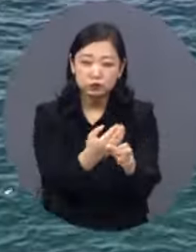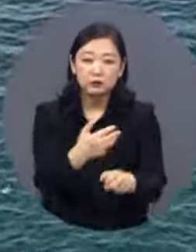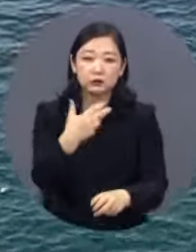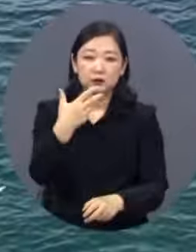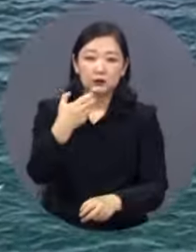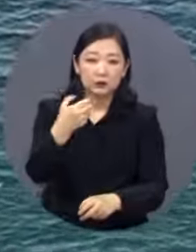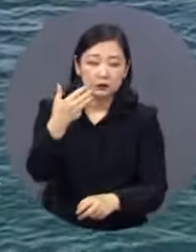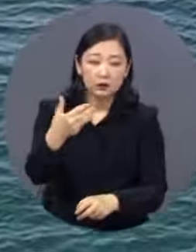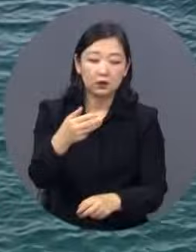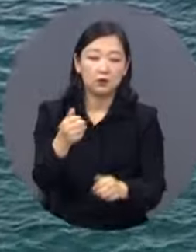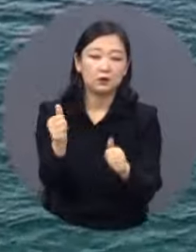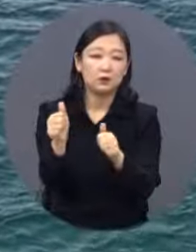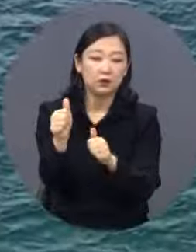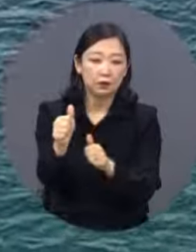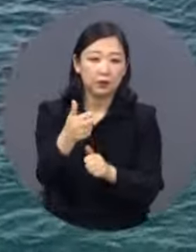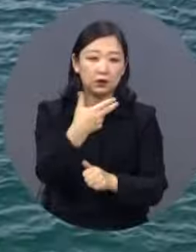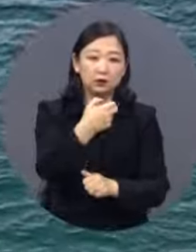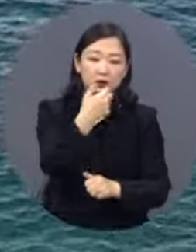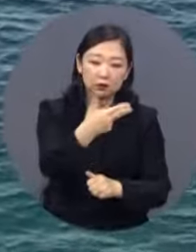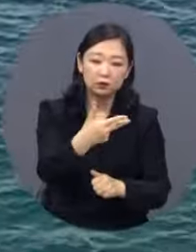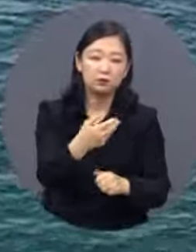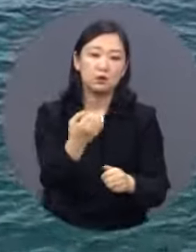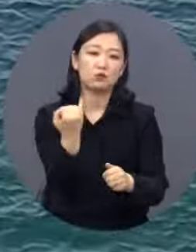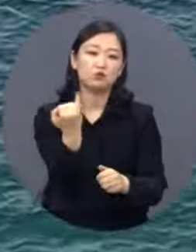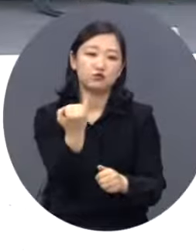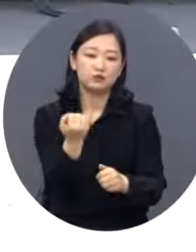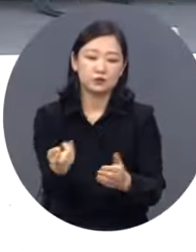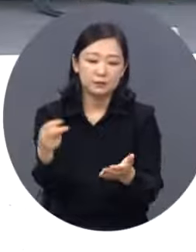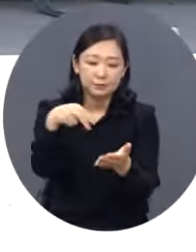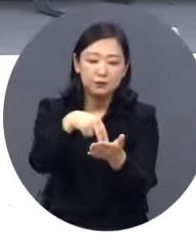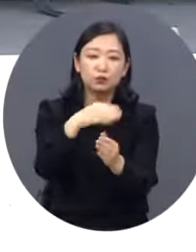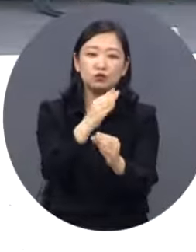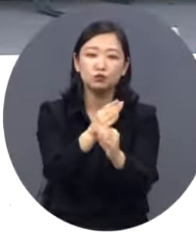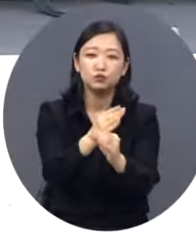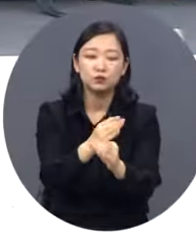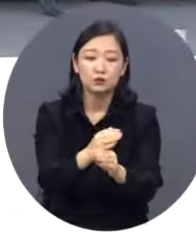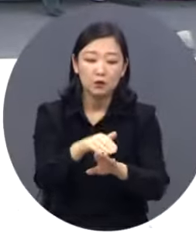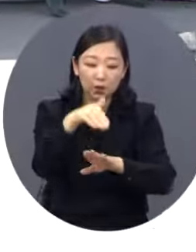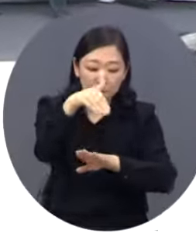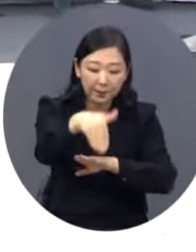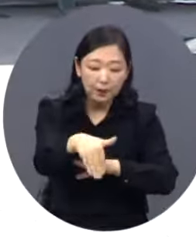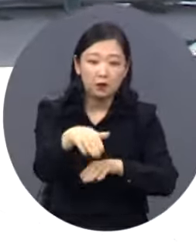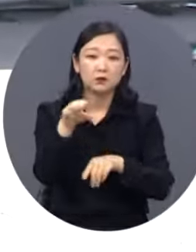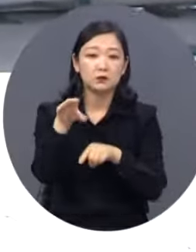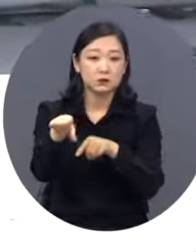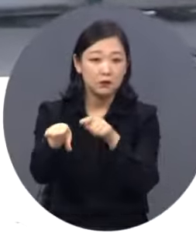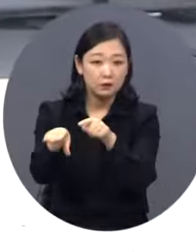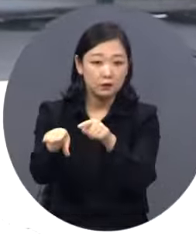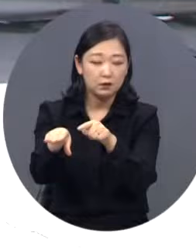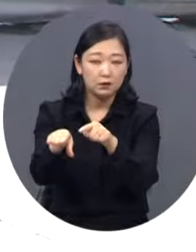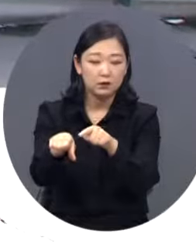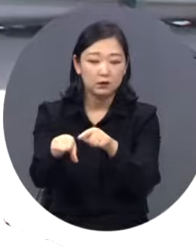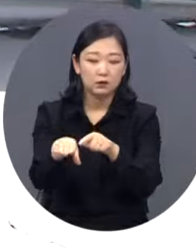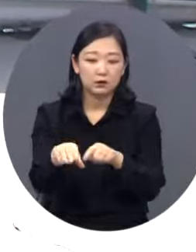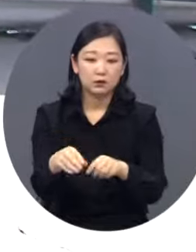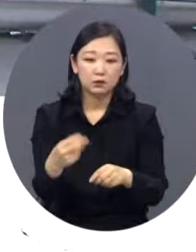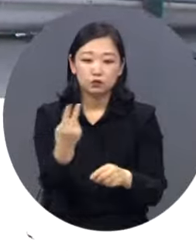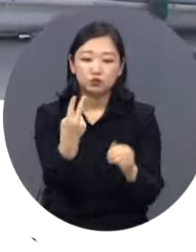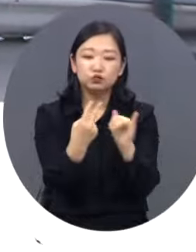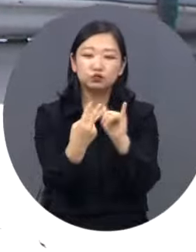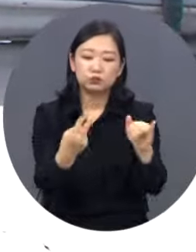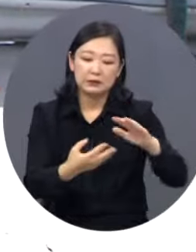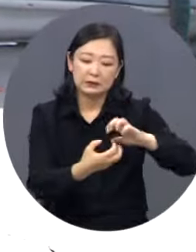남편과 67살의 부인이 타고 있었습니다. 추락 사고가 난 차량입니다. 이 사고로 차에 타고 있던 두